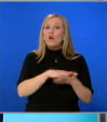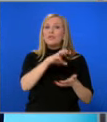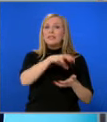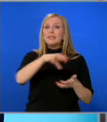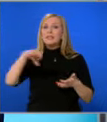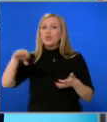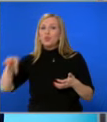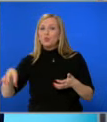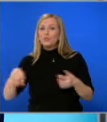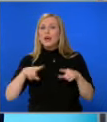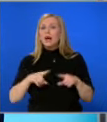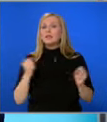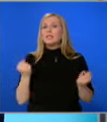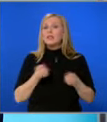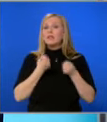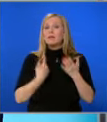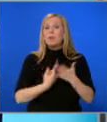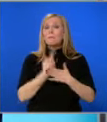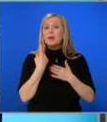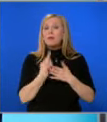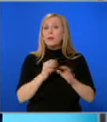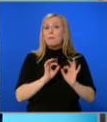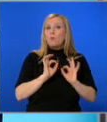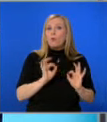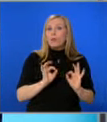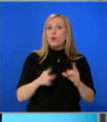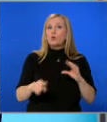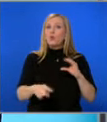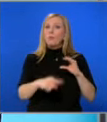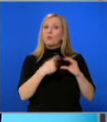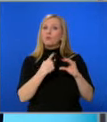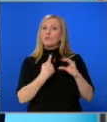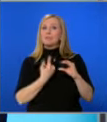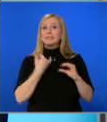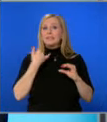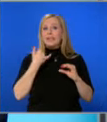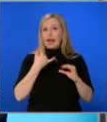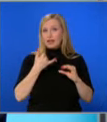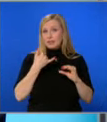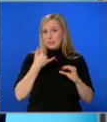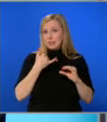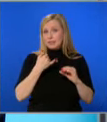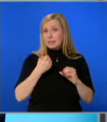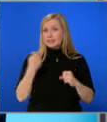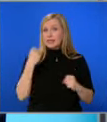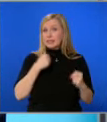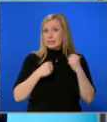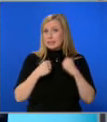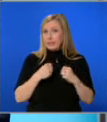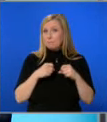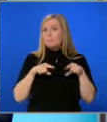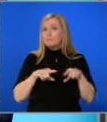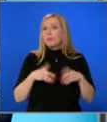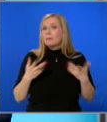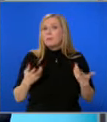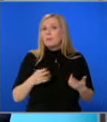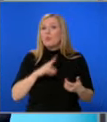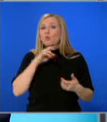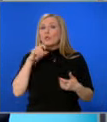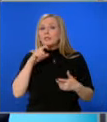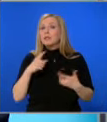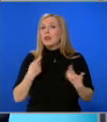действа от първия момент, в който постъпи сигнал за домашно насилие, как полицията се задейства